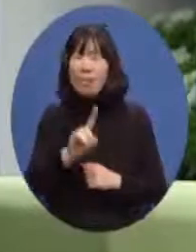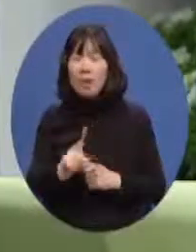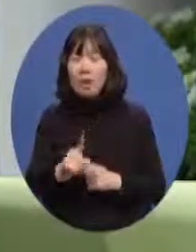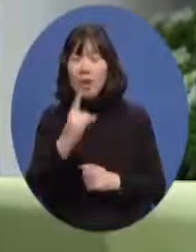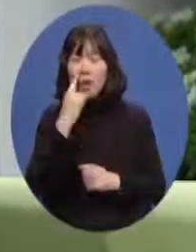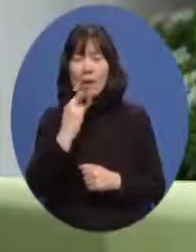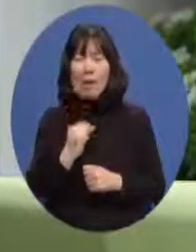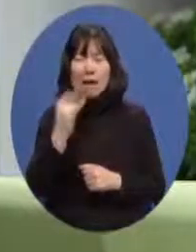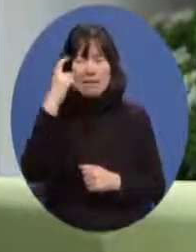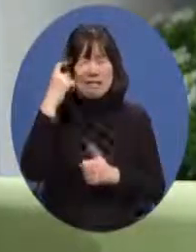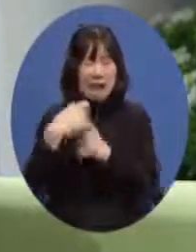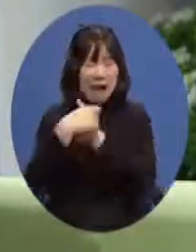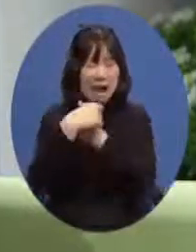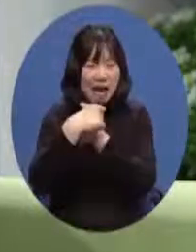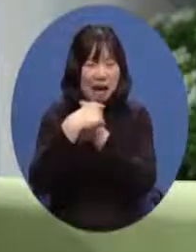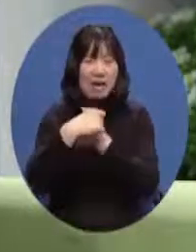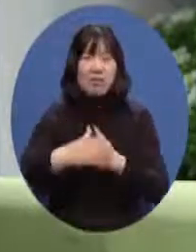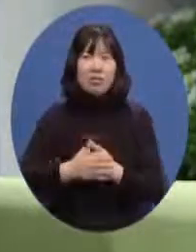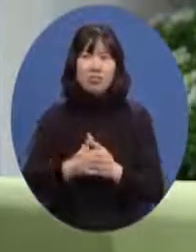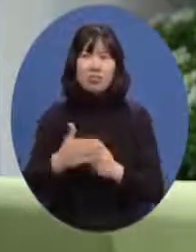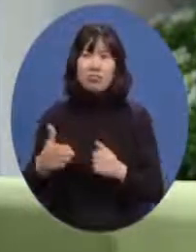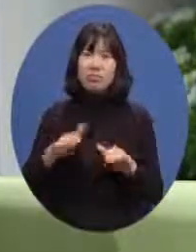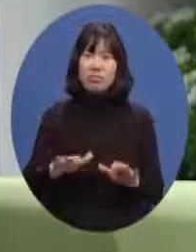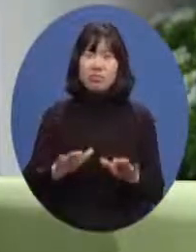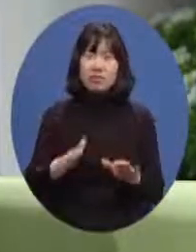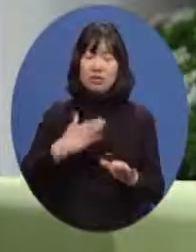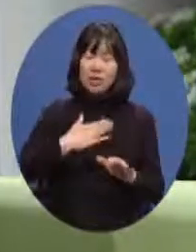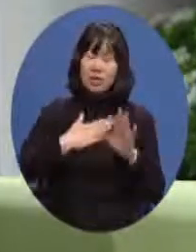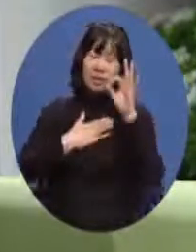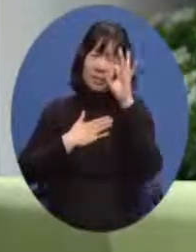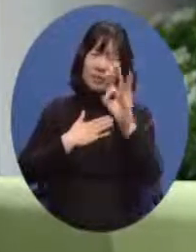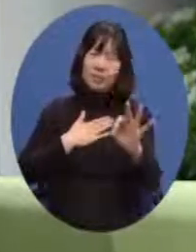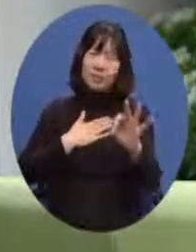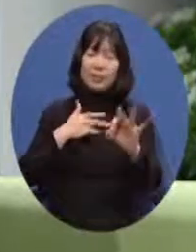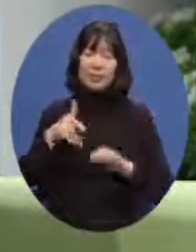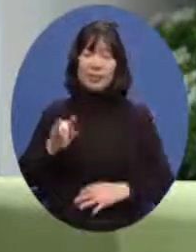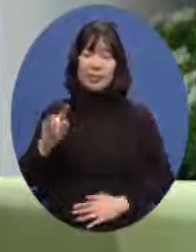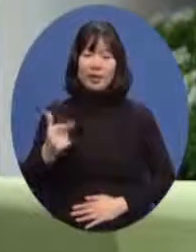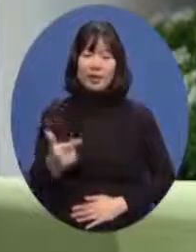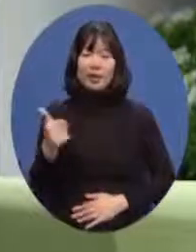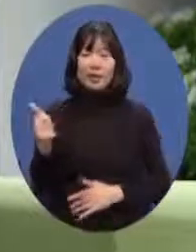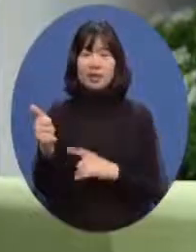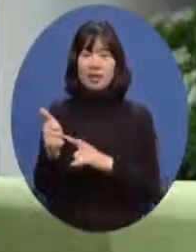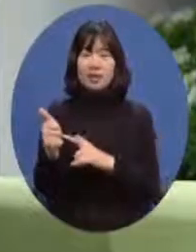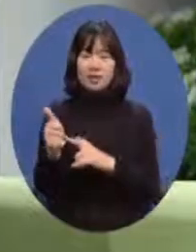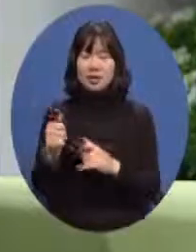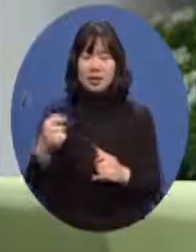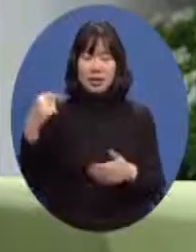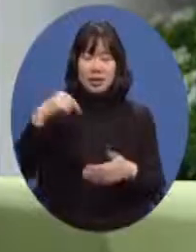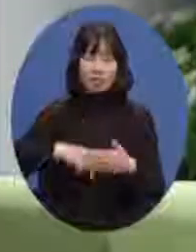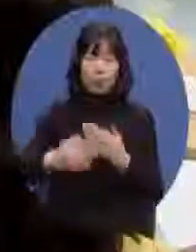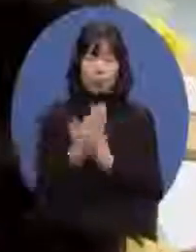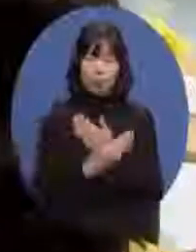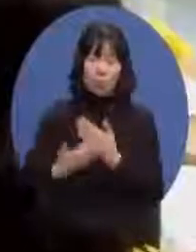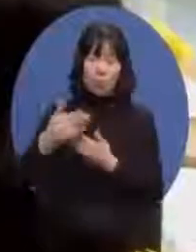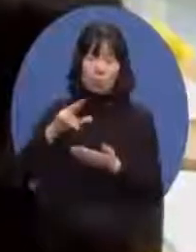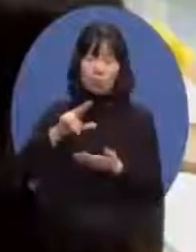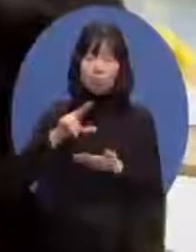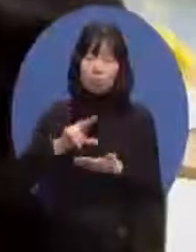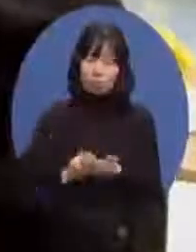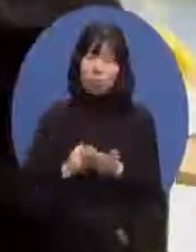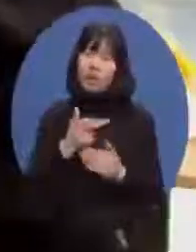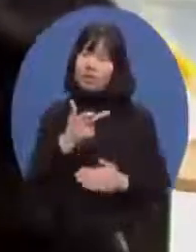은근히 엄마를 신경전을 벌이게 되고 그래서 근데 이제 제가 보기에는 재환이 같은 경우에는 아마 생물학적인 문제가 가장 주된